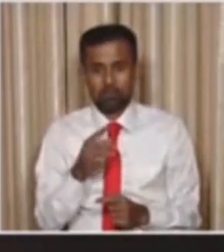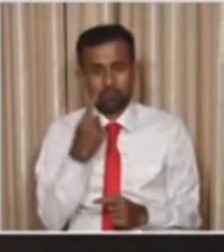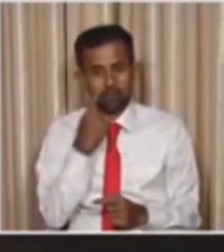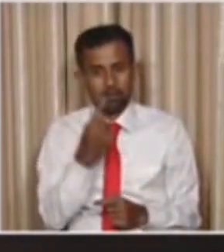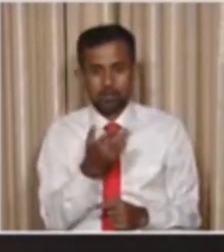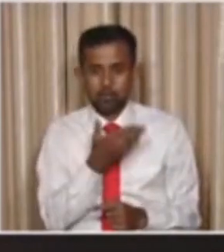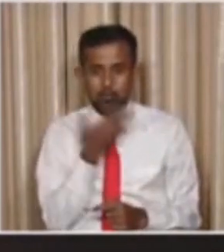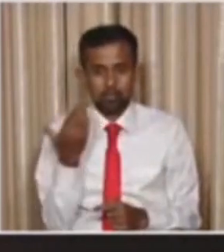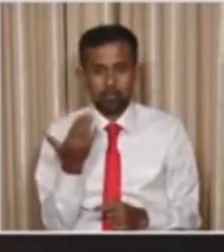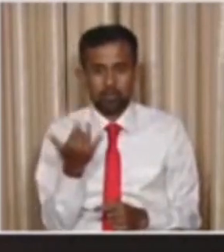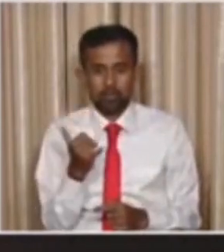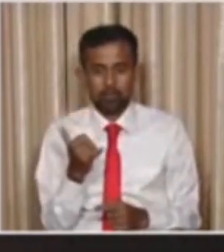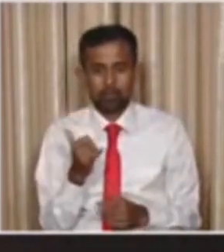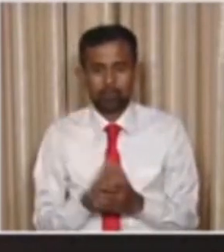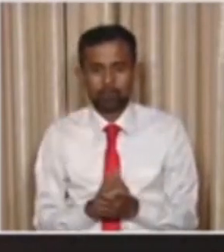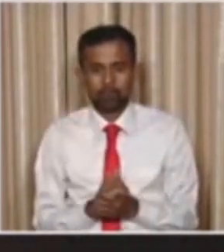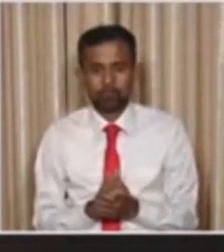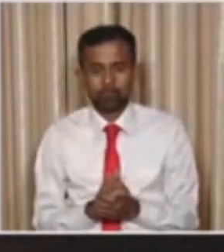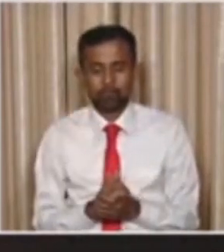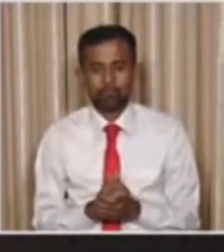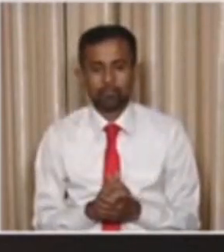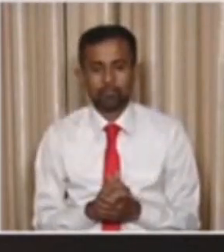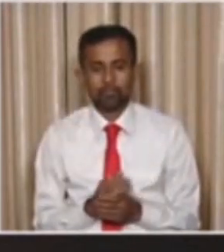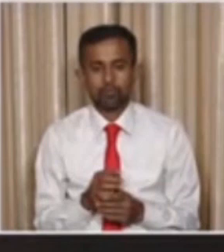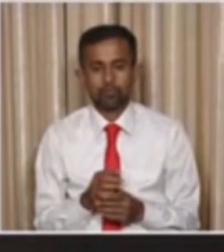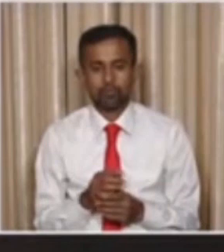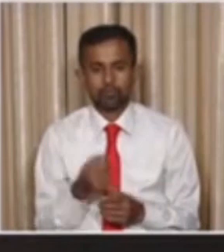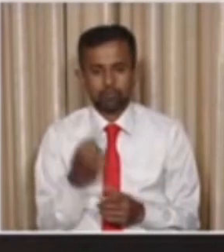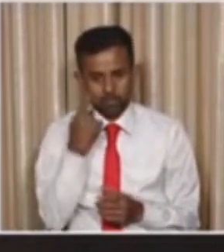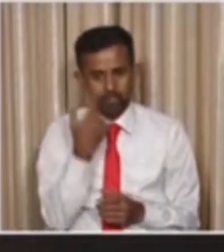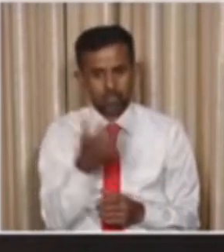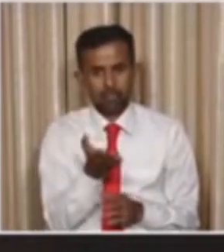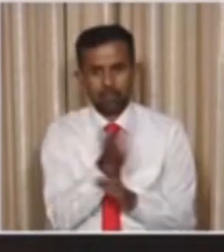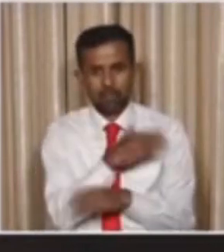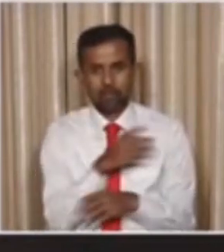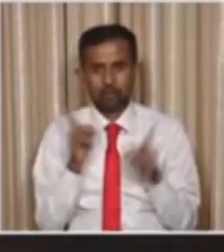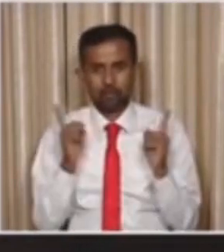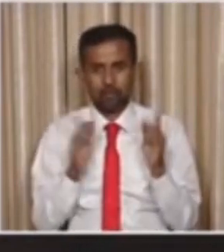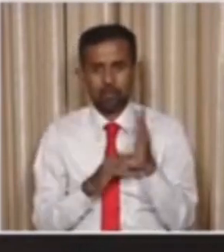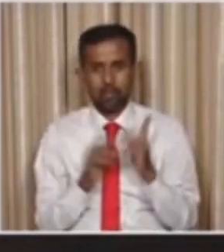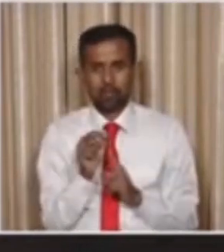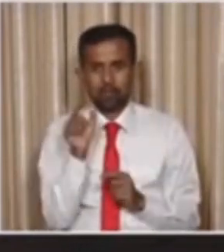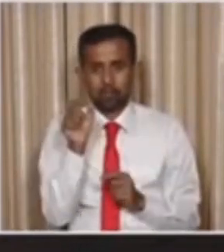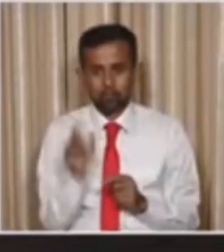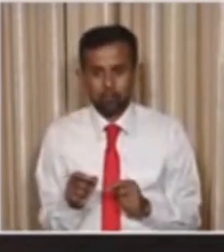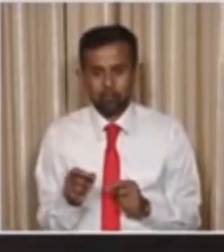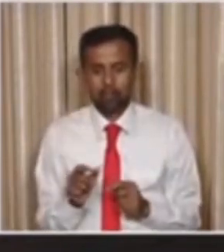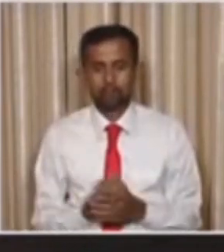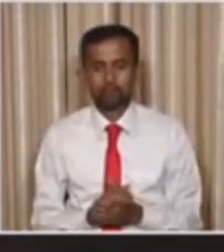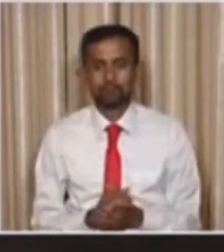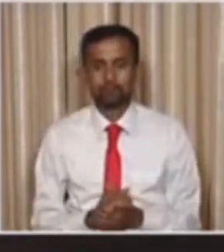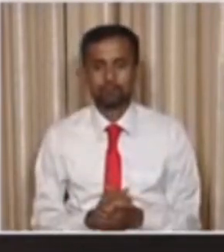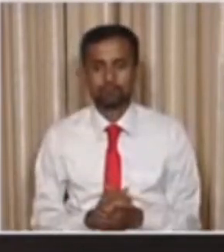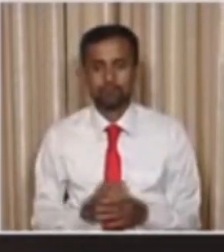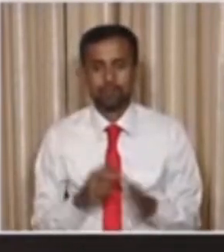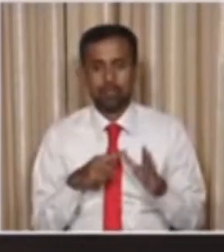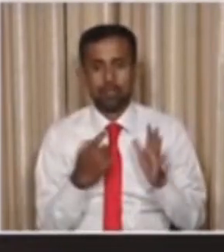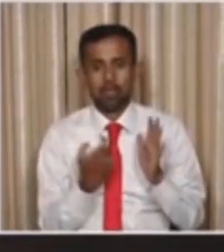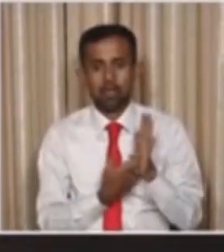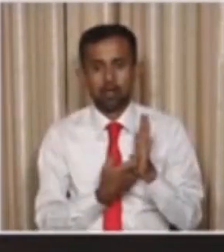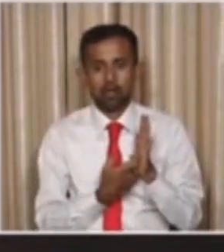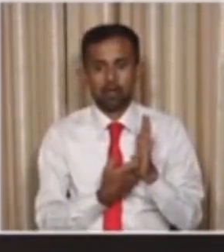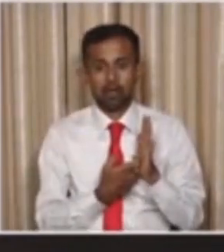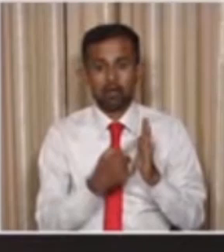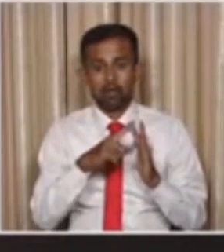පුළුවන් වෙයි කියලා ඒ වගේම සභාපතිතුමනි මම දැක්ක අපේ හිටපු ක්‍රීඩා ඇමතිවරයෙක් අර්ජුන රණතුංග